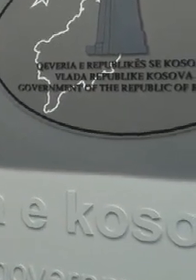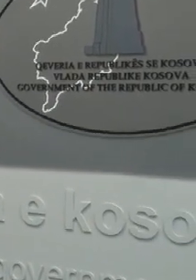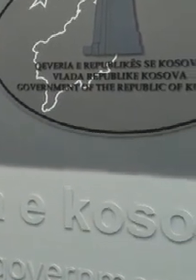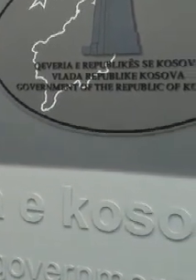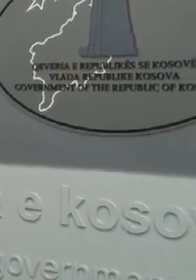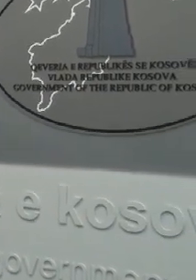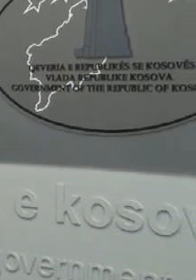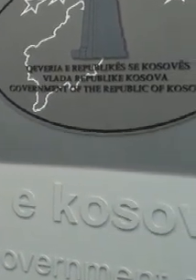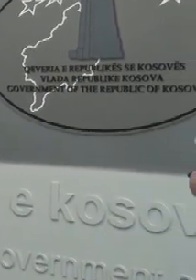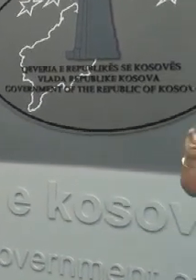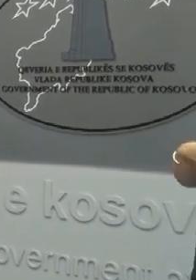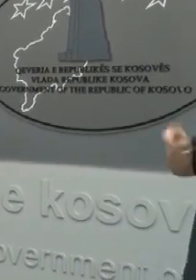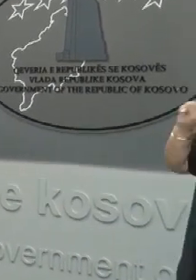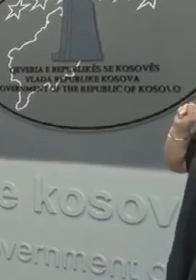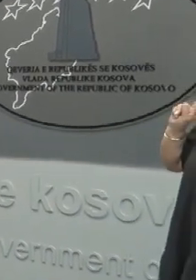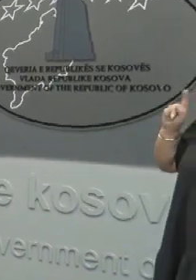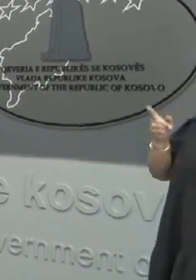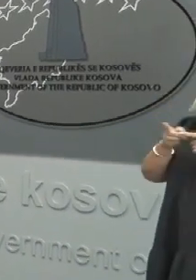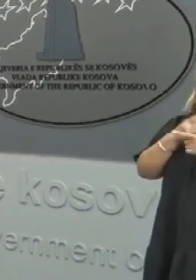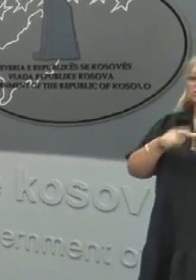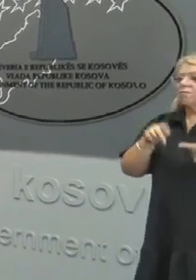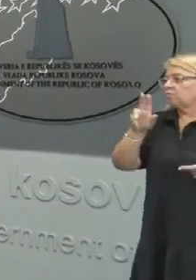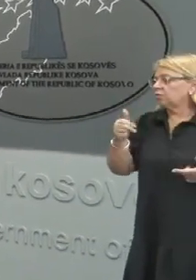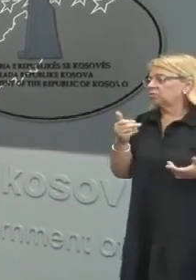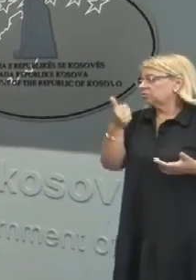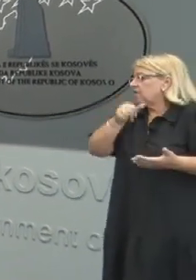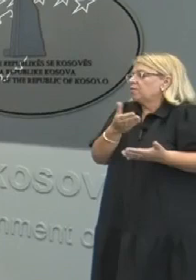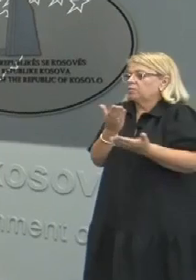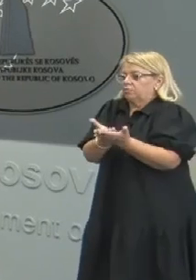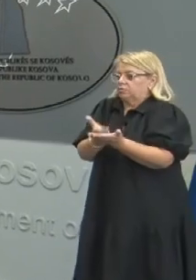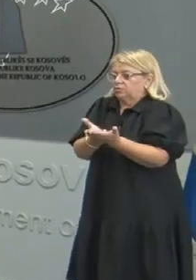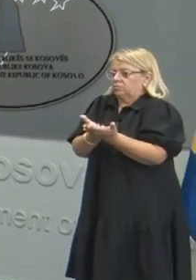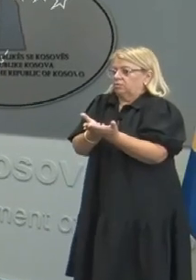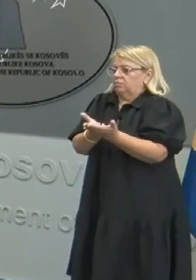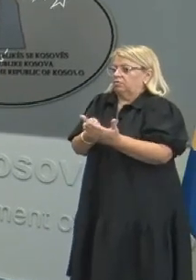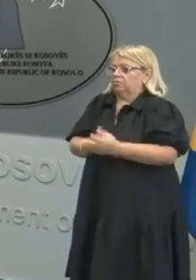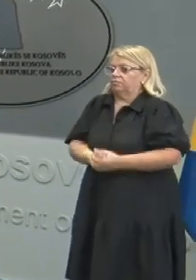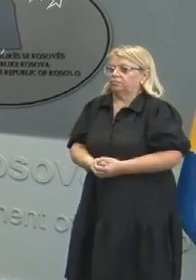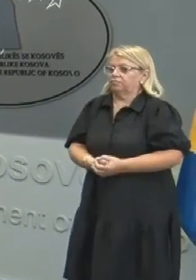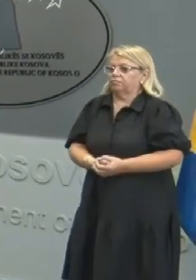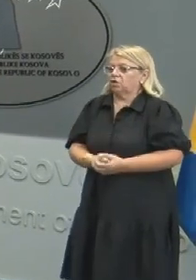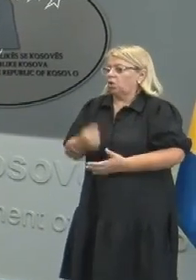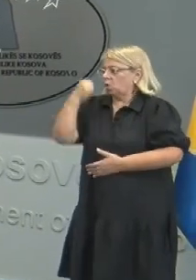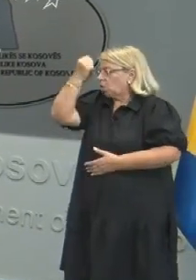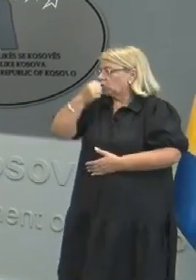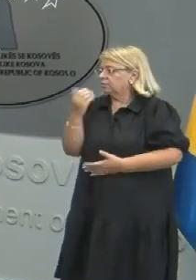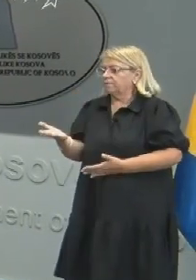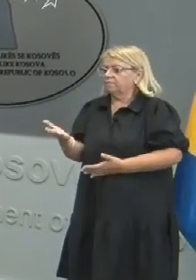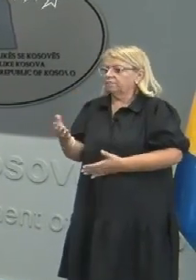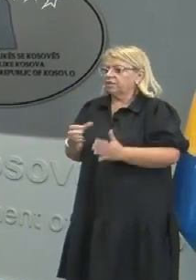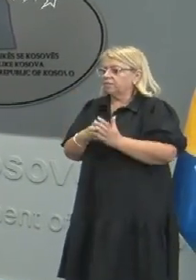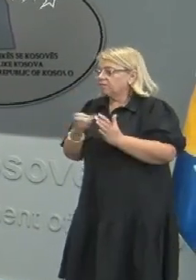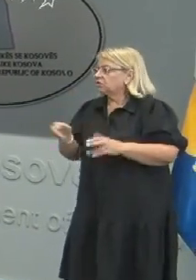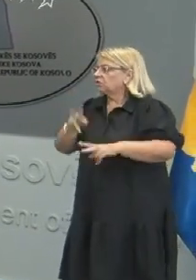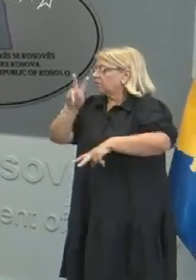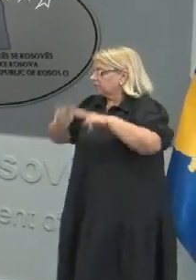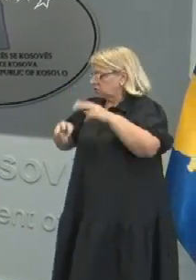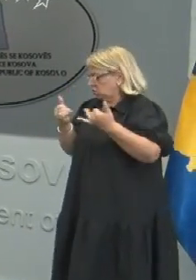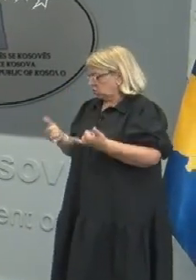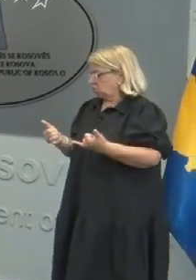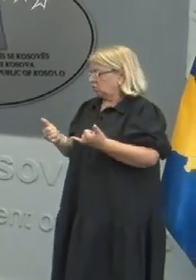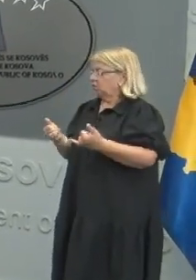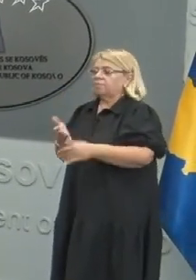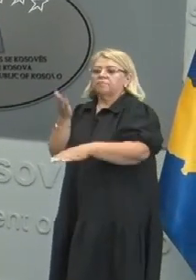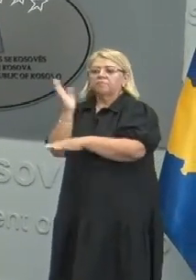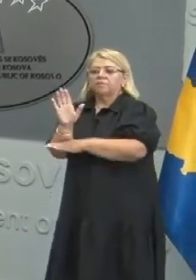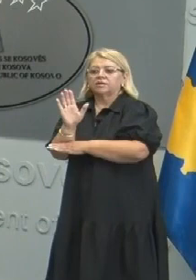që i kënë zhvilluar javën e kalore dhe nësë po cilat kanë qenë ato propozime. Djesë të sëtë në Kosovë është në drama të dalmo vazhdo vizita dhe qokë dhe bashkë në përfajsu